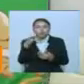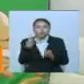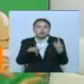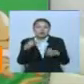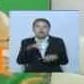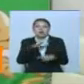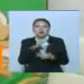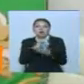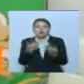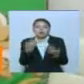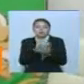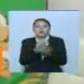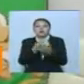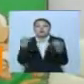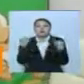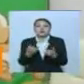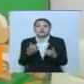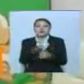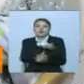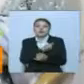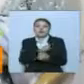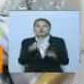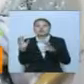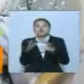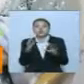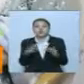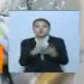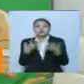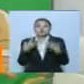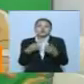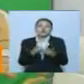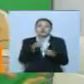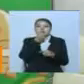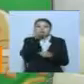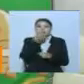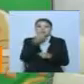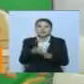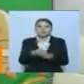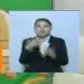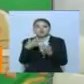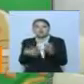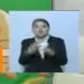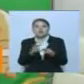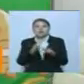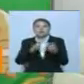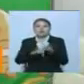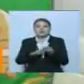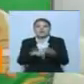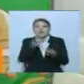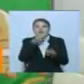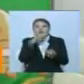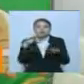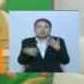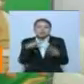цифрами, конечно, скрывается колоссальный труд медицинских сотрудников. Хоть это все и просто цифры, с другой стороны, большинство недоношенных детей